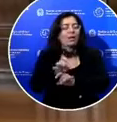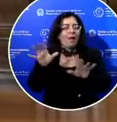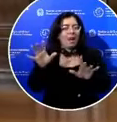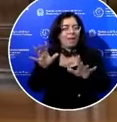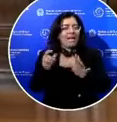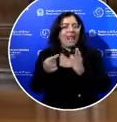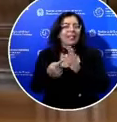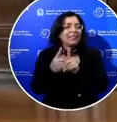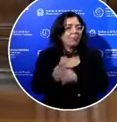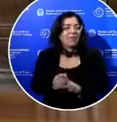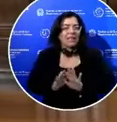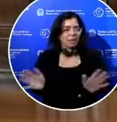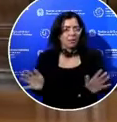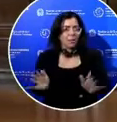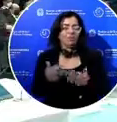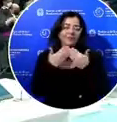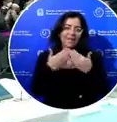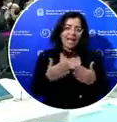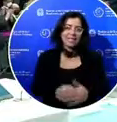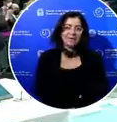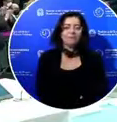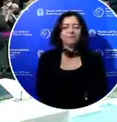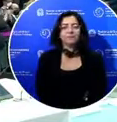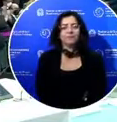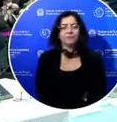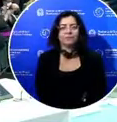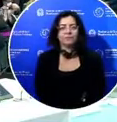dipendenze. Grazie.